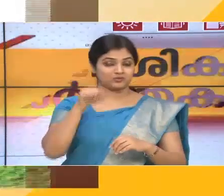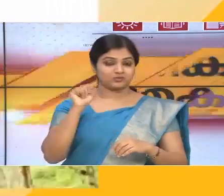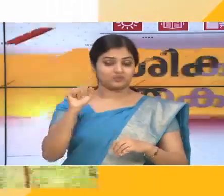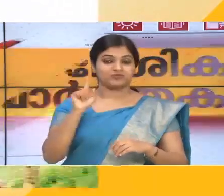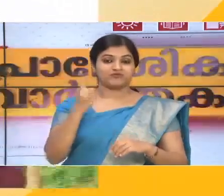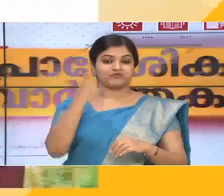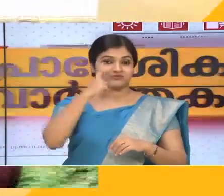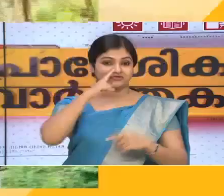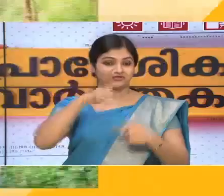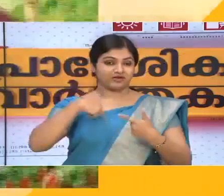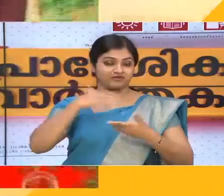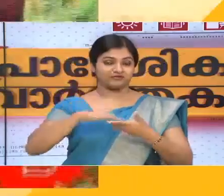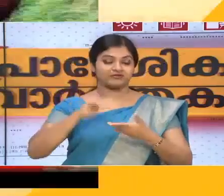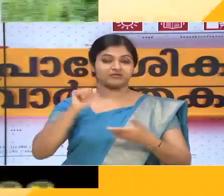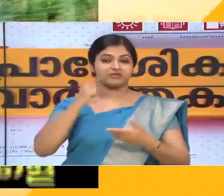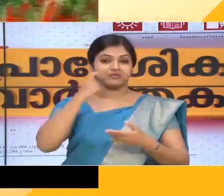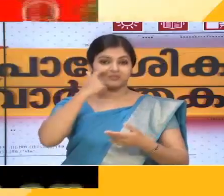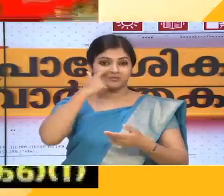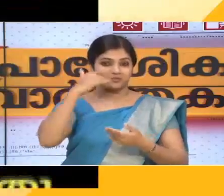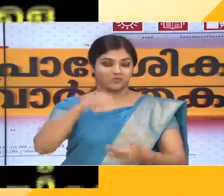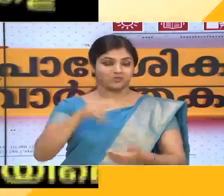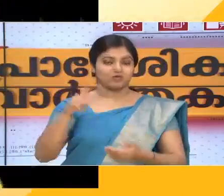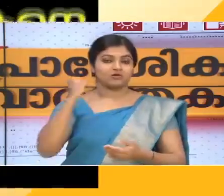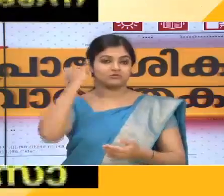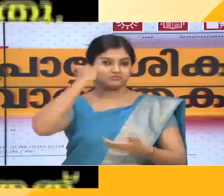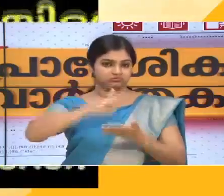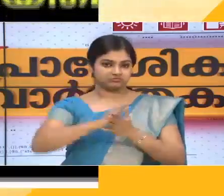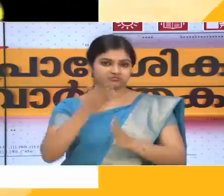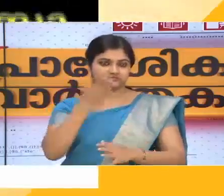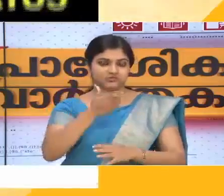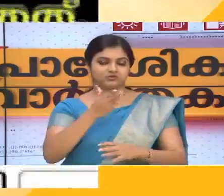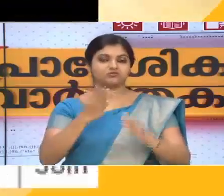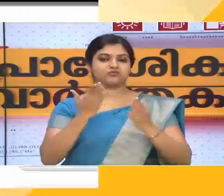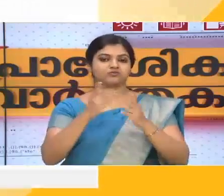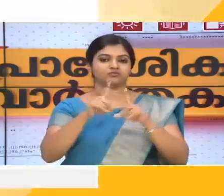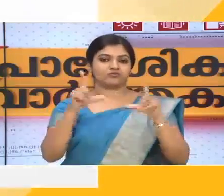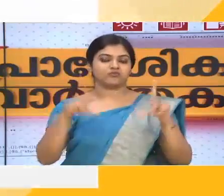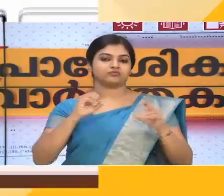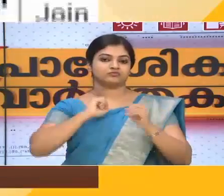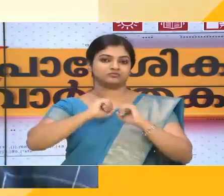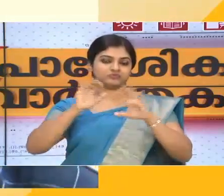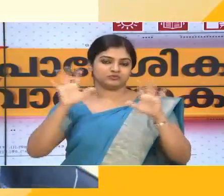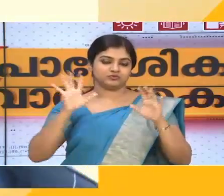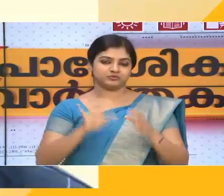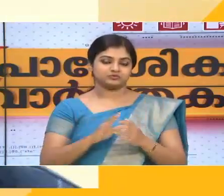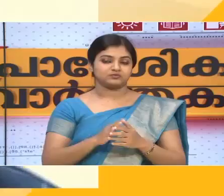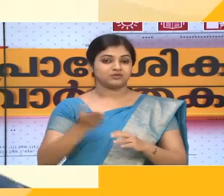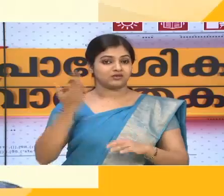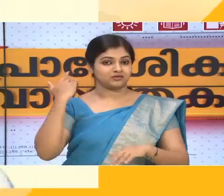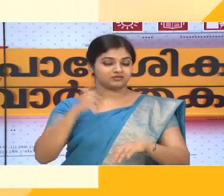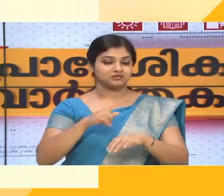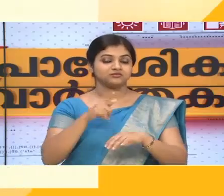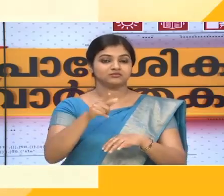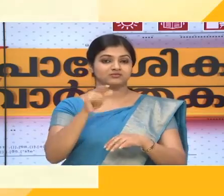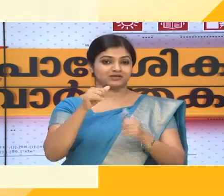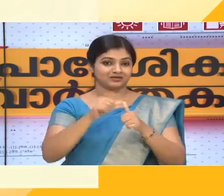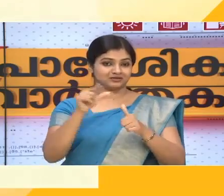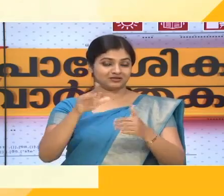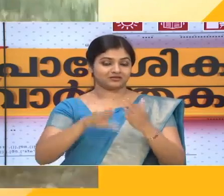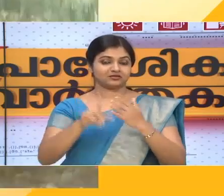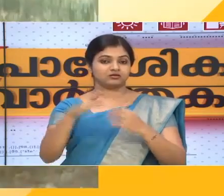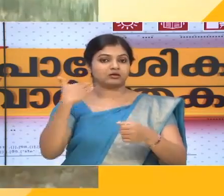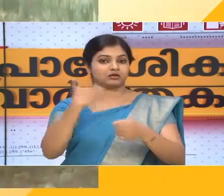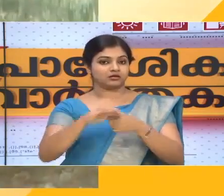മകളെ പീഡിപ്പിച്ചതിനെ തുടർന്ന് അറസ്റ്റിലായെന്ന തരത്തിലാണ് വ്യാജ വാർത്ത പ്രചരിക്കുന്നത്. ഇതിനു മുൻപ് തനിക്ക് നേരെ വധശ്രമം ഉൾപ്പെടെ നടന്നിട്ടുണ്ടെന്നും അൻസാരി